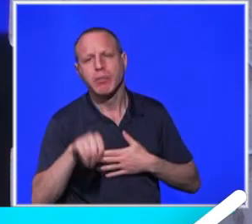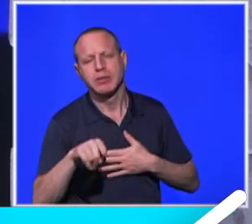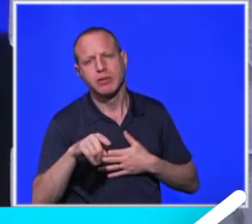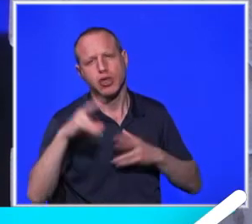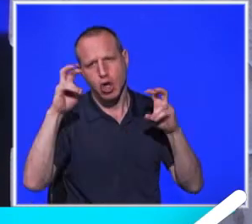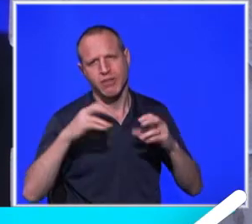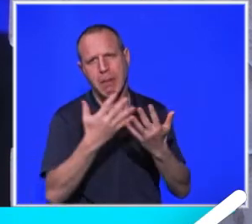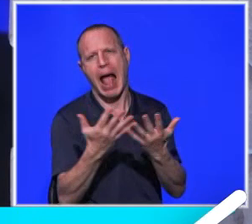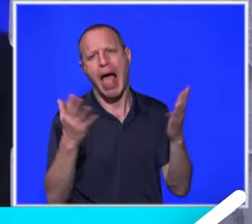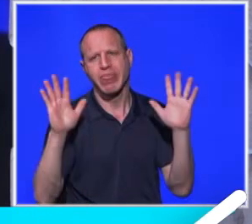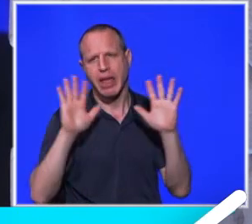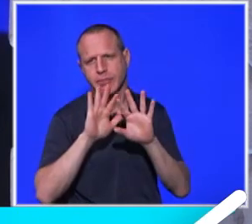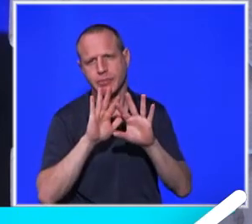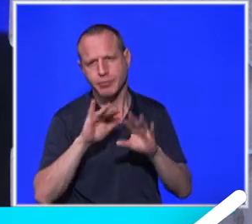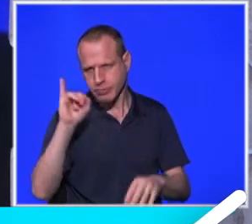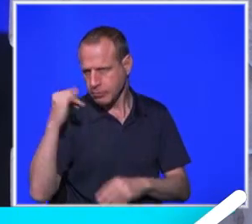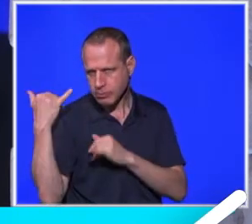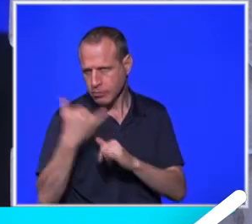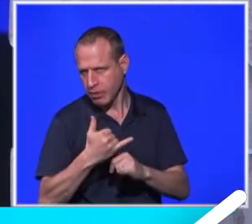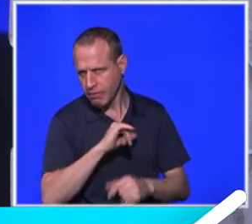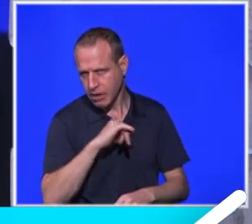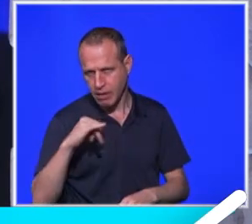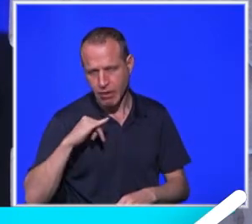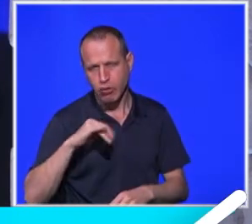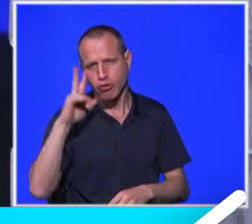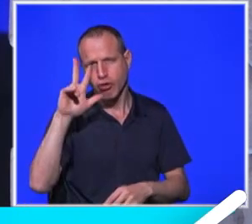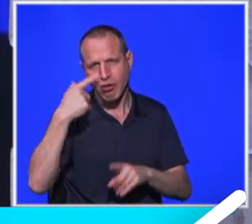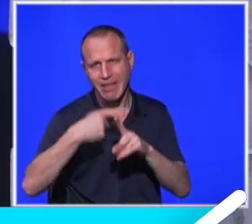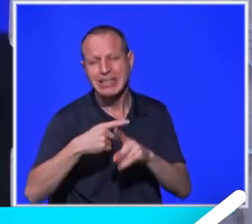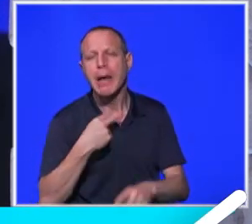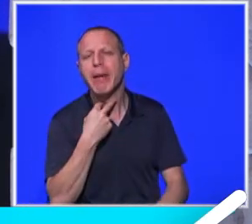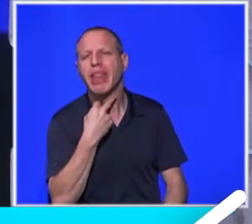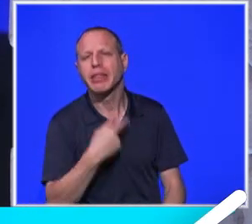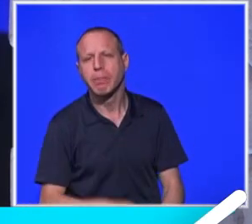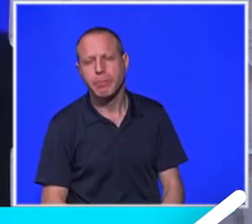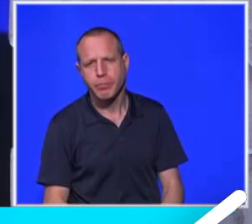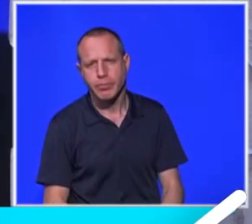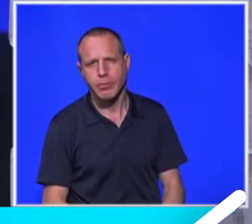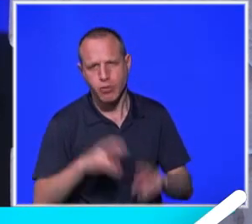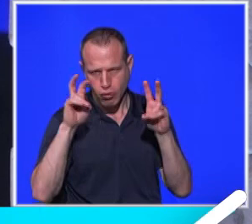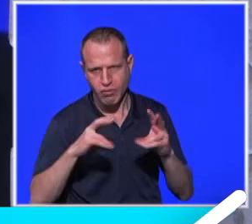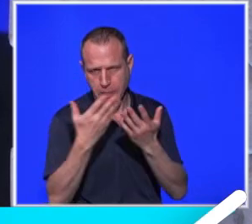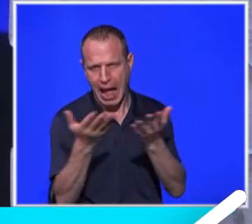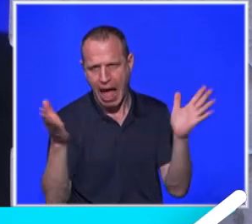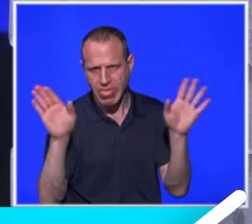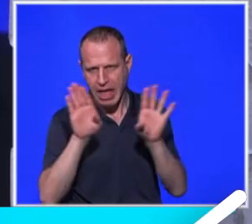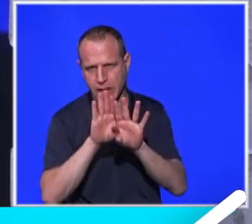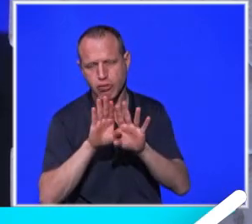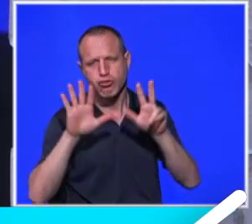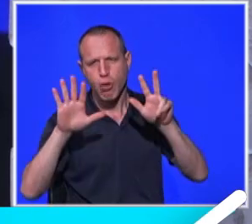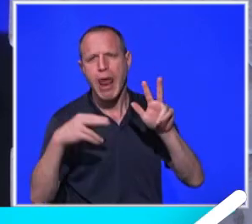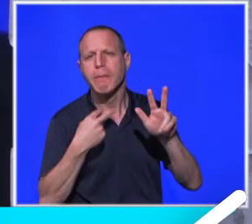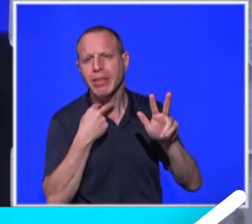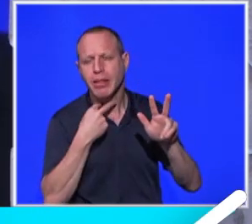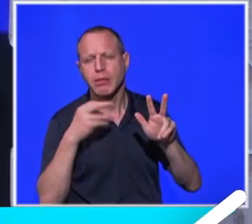יושבים על הגדר, אגב, ירון הביא לבד 3.5 מנדטים, ויושבים על הגדר 8